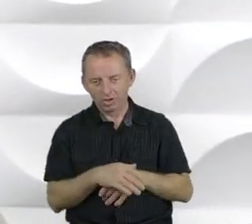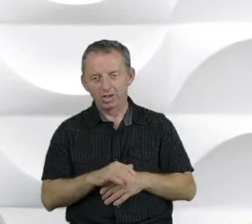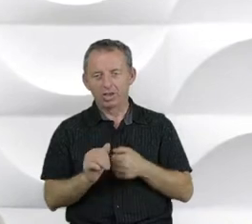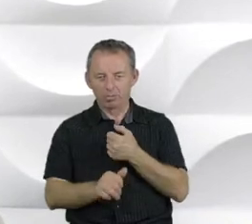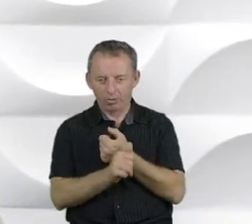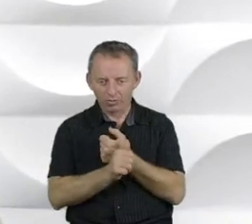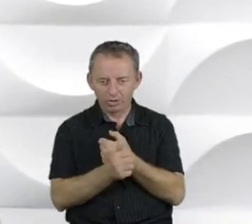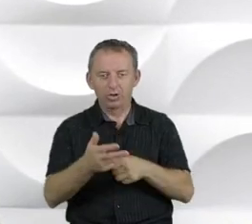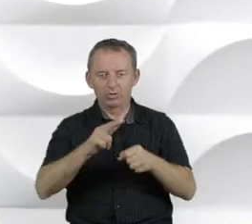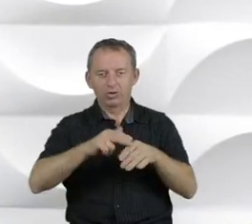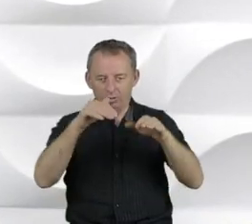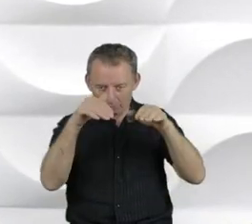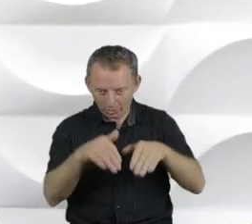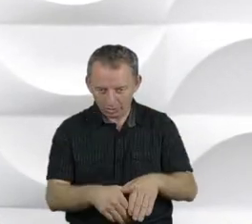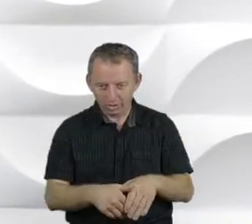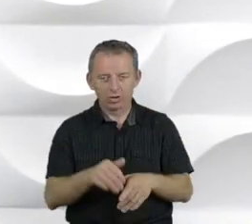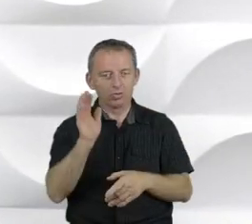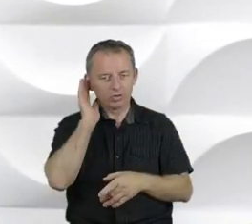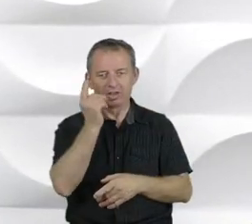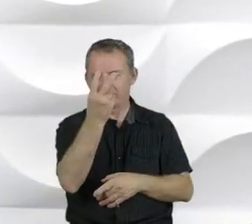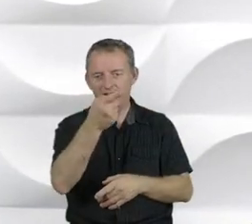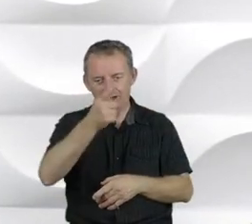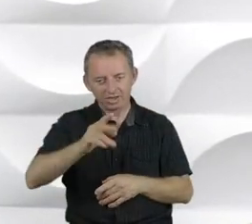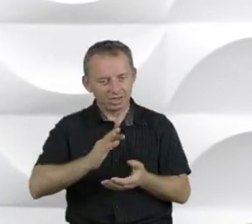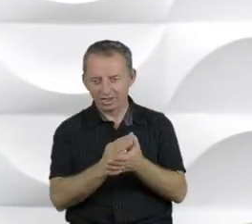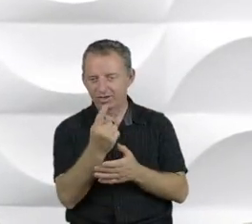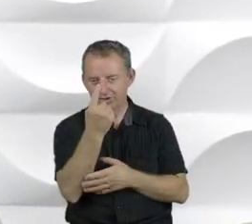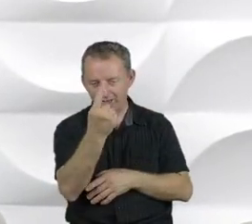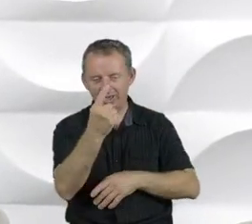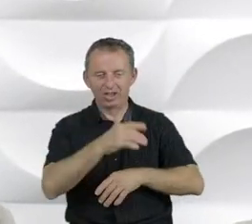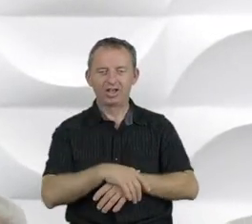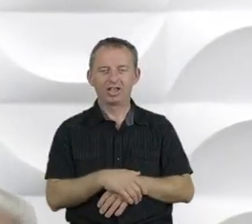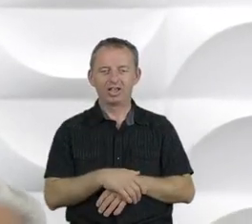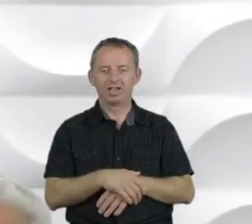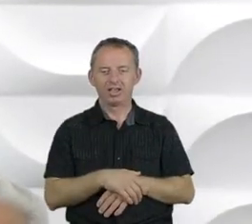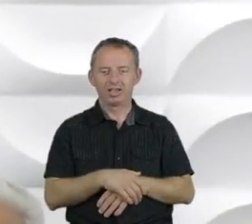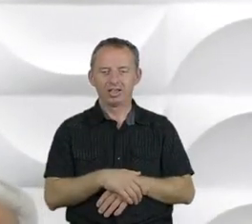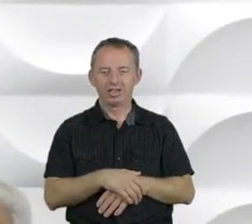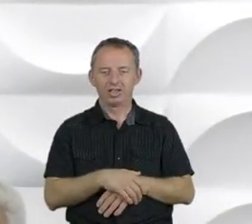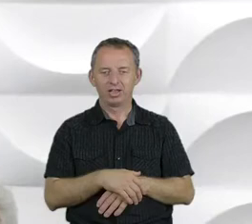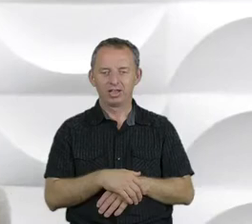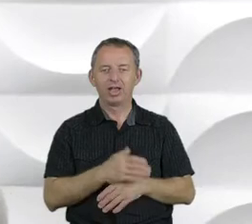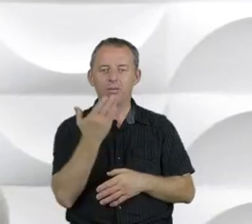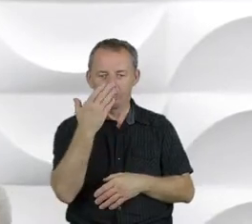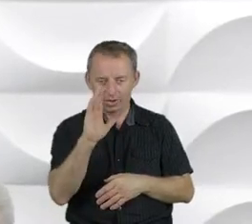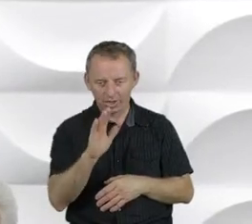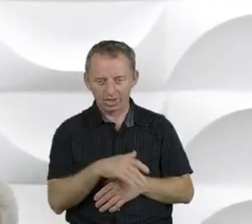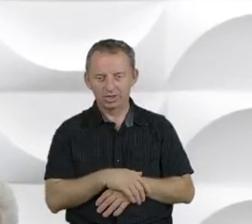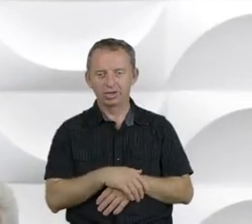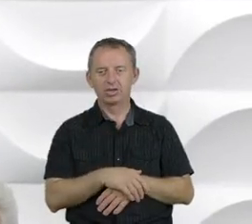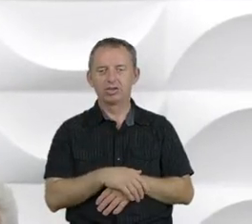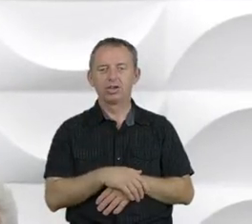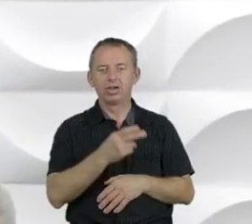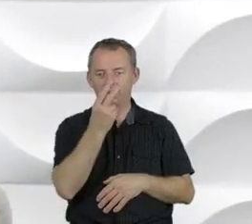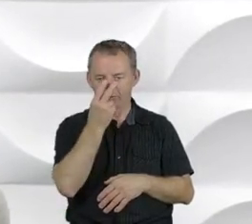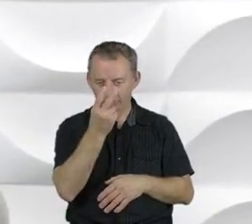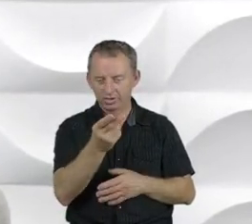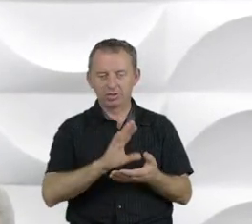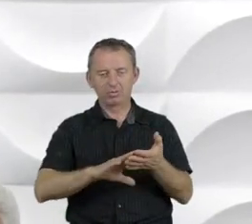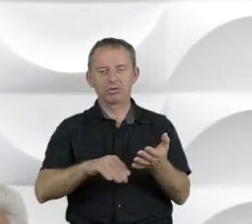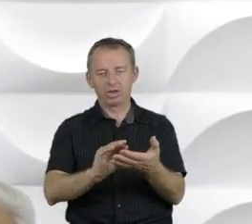dla których możemy usłyszeć dwa kazania, nie tylko jedno. Bardzo pouczające też w Biblii jest napisane,